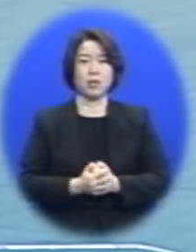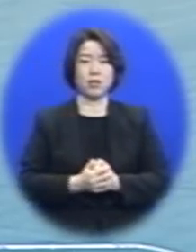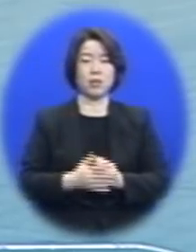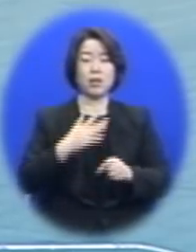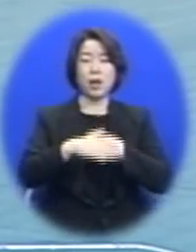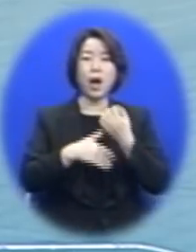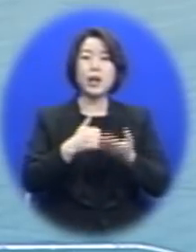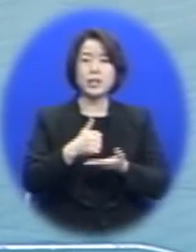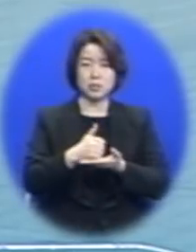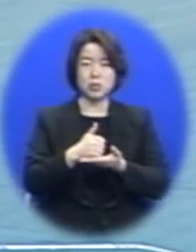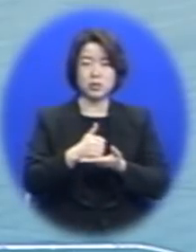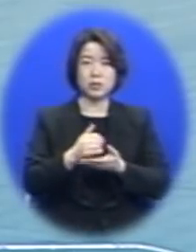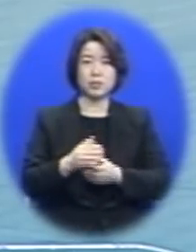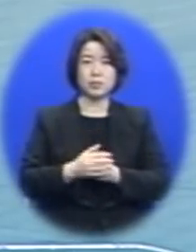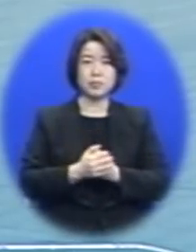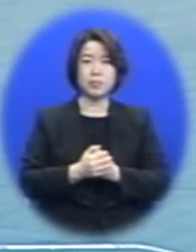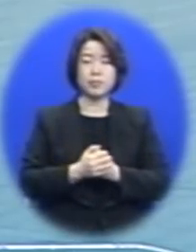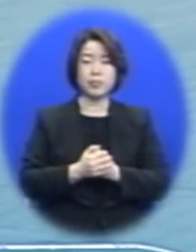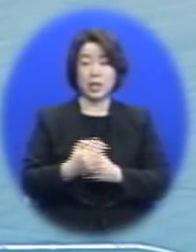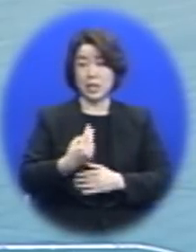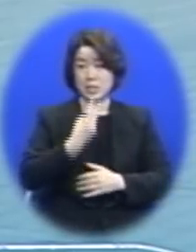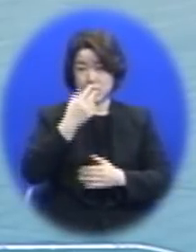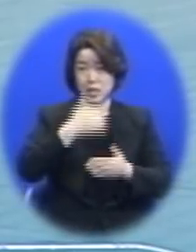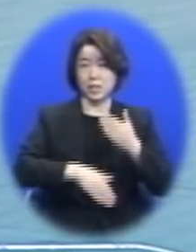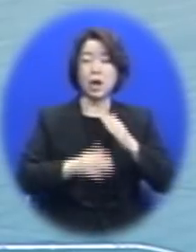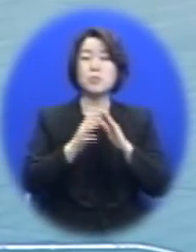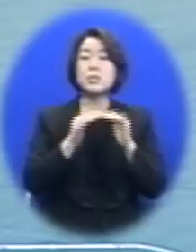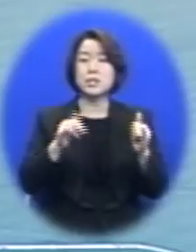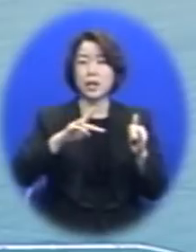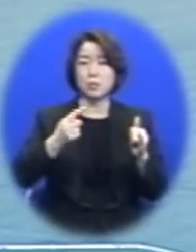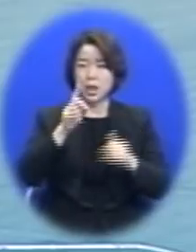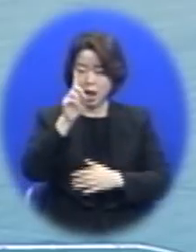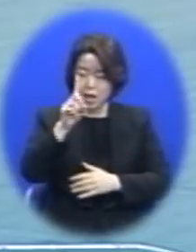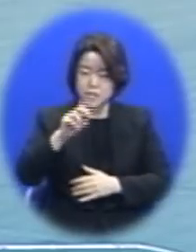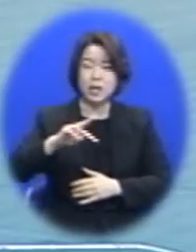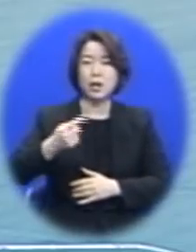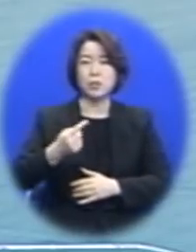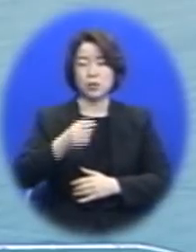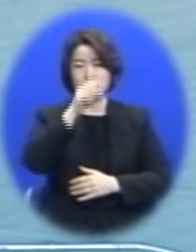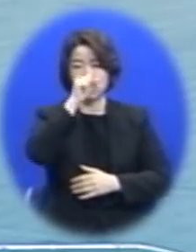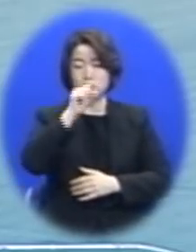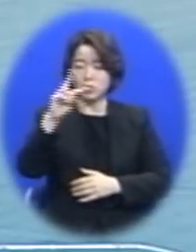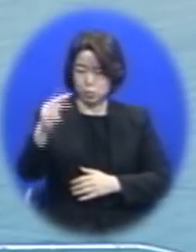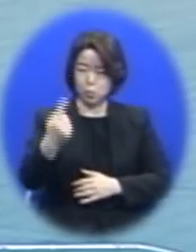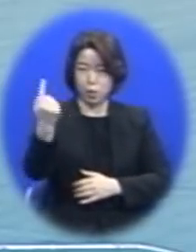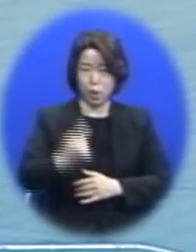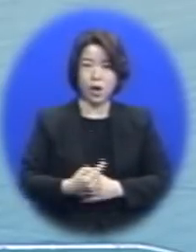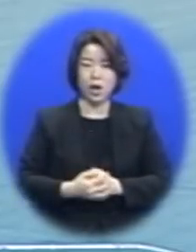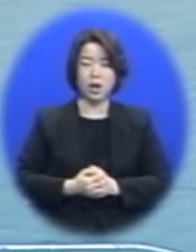하나님은 살아 남은 사람이라도 한 사람이라도 좋으니 돌아오라